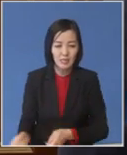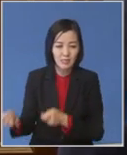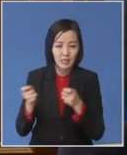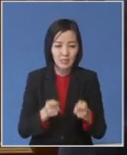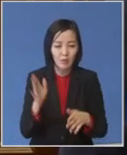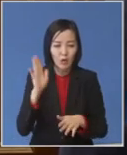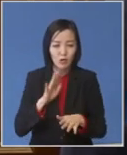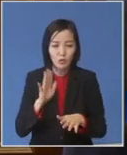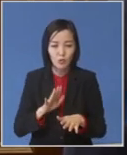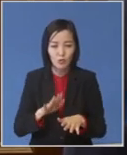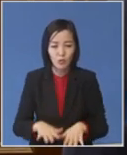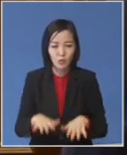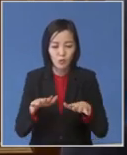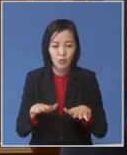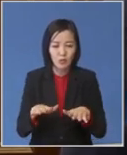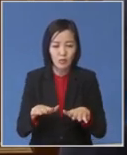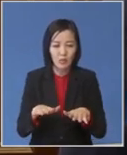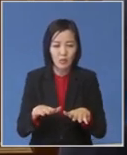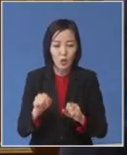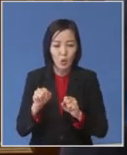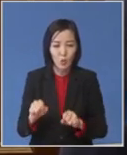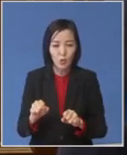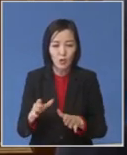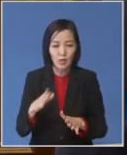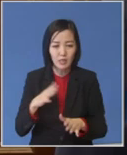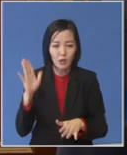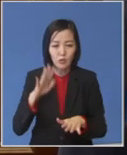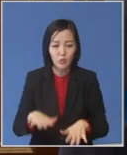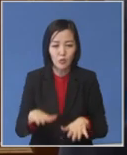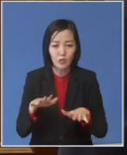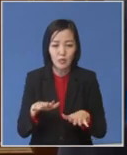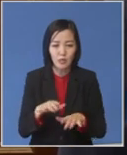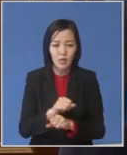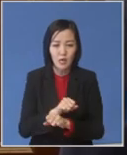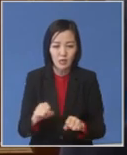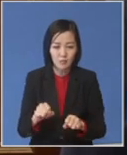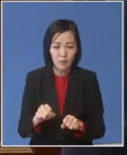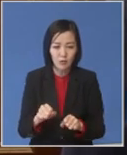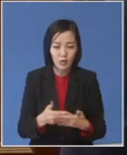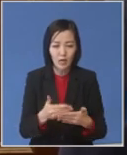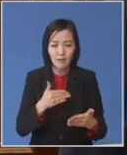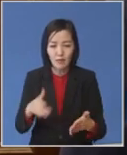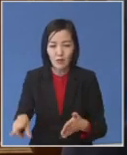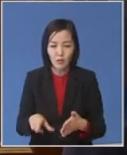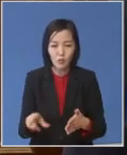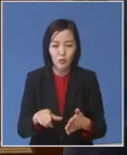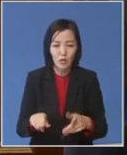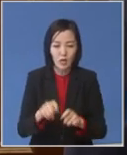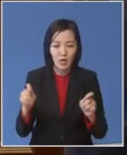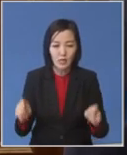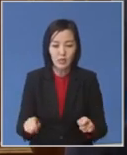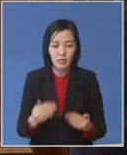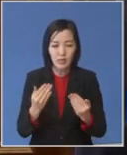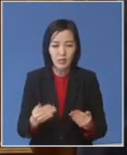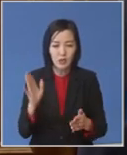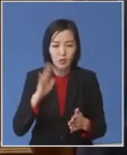ауылларға төседік. Қызыл су кедергісіз өзен арнасына асып кету үшін арнайы жол аштық. Қазірде су тоқтаусыз келіп жатыр,